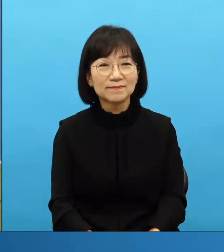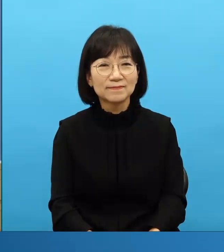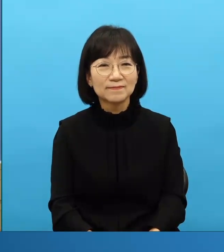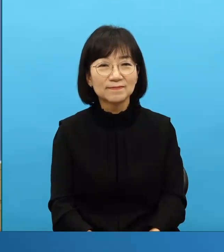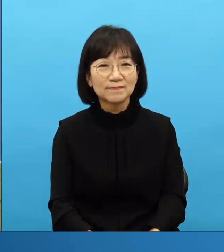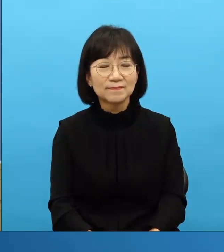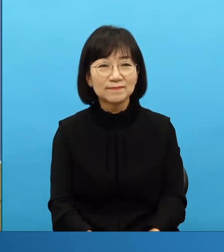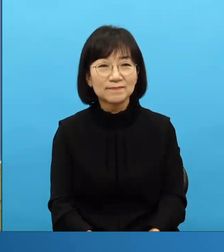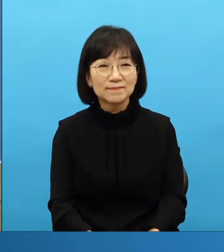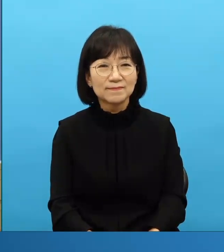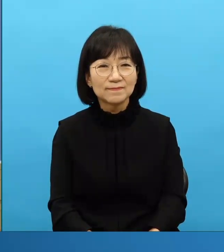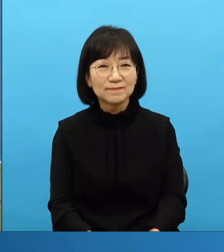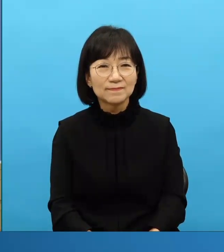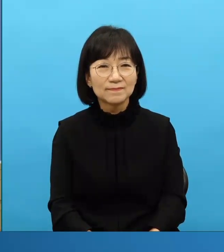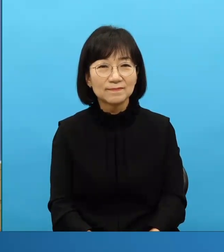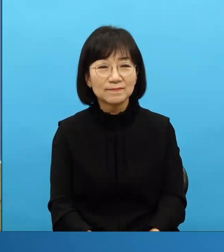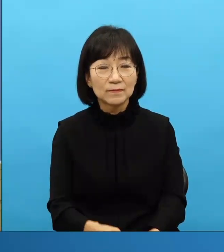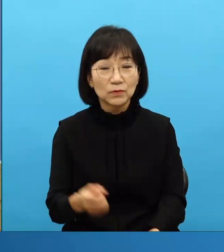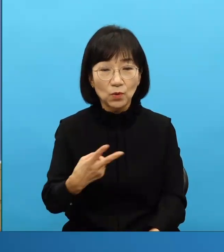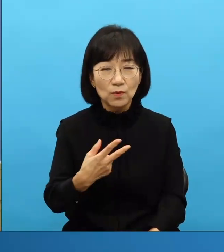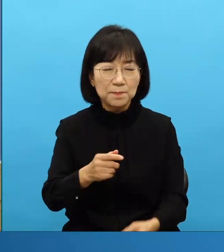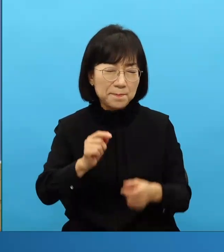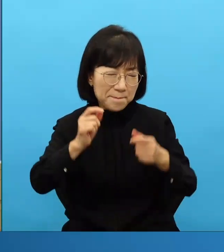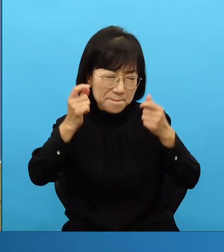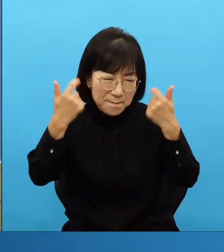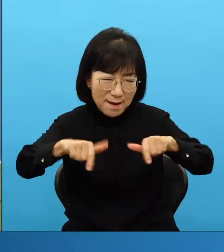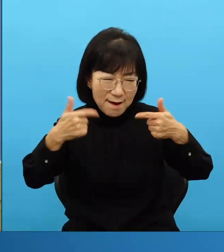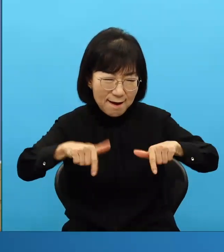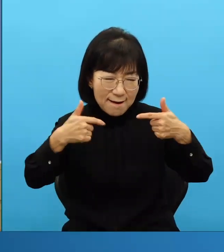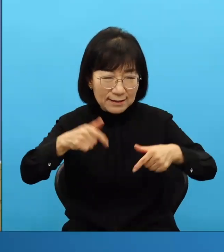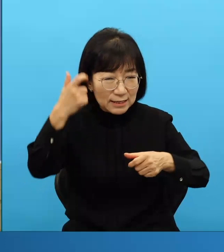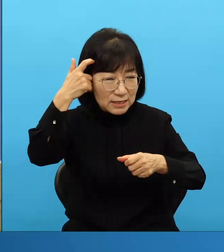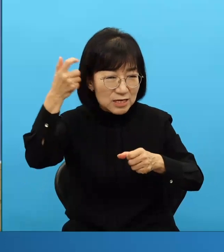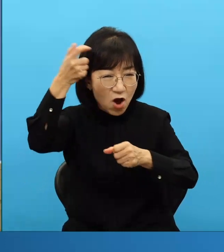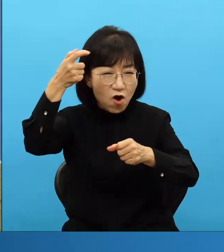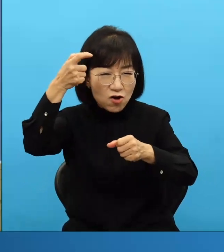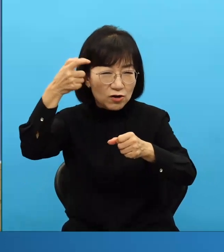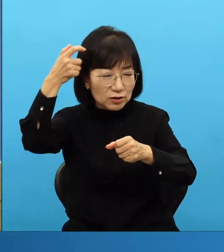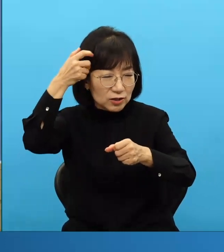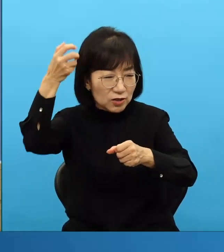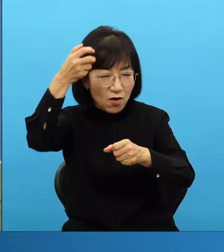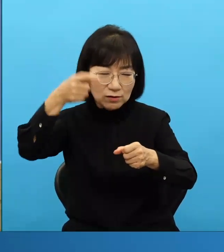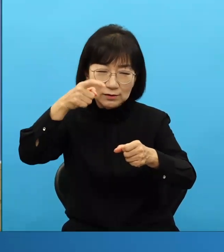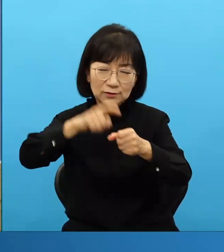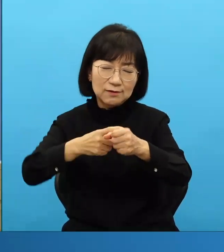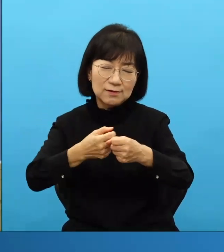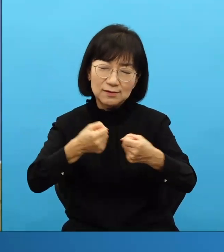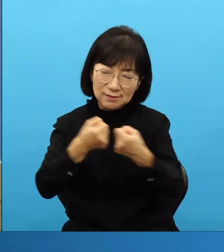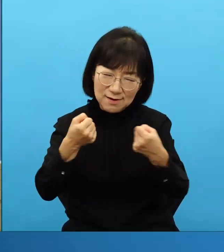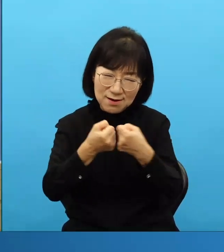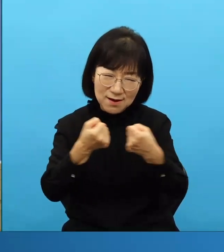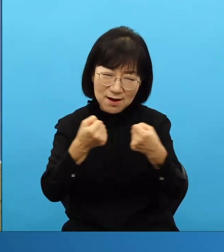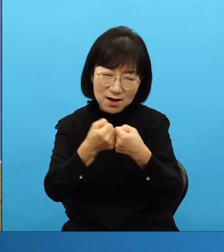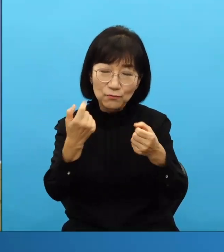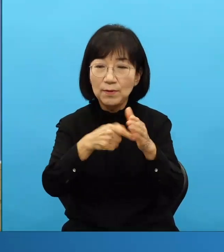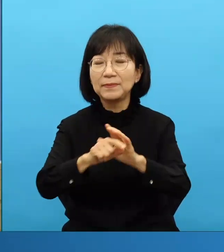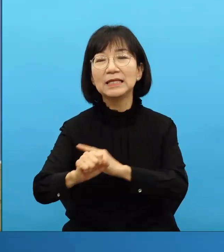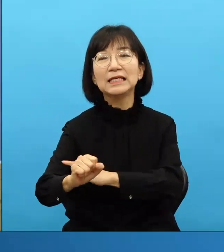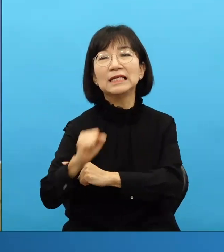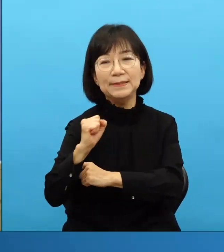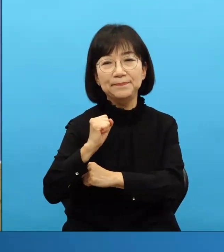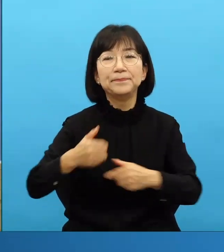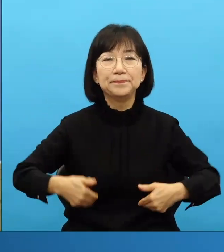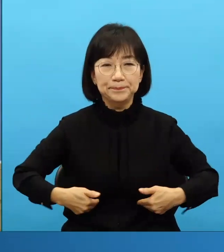날마다 영적 싸움을 싸우는 힘이 필요해요. And we always have to have the strength, the spiritual strength to fight this spiritual battle. 그 힘을